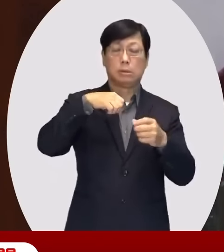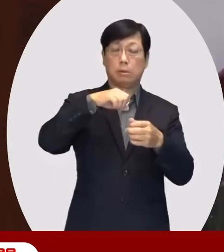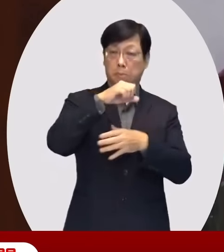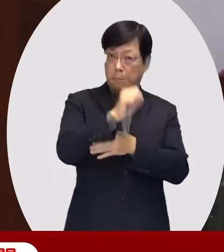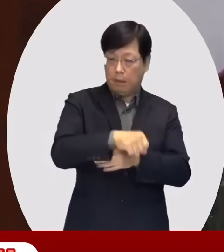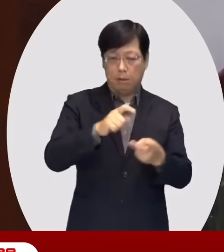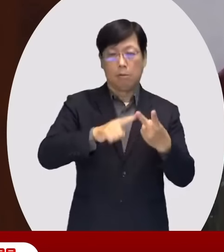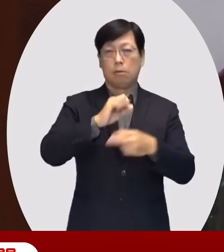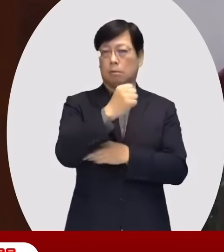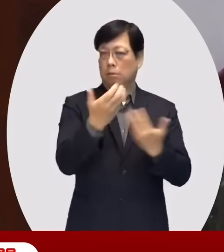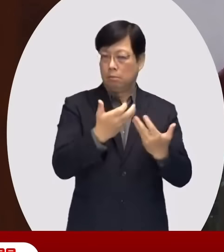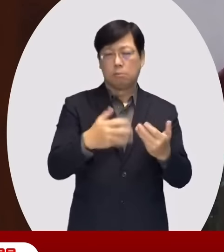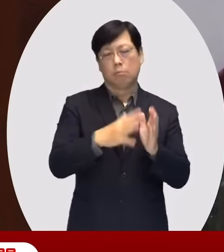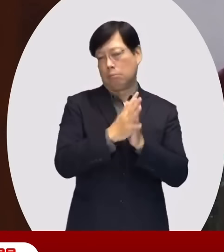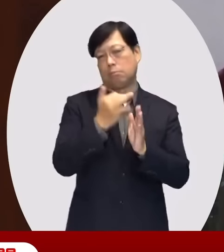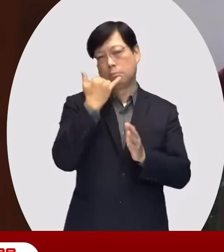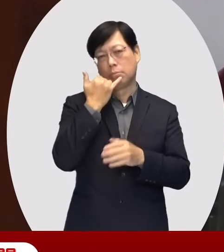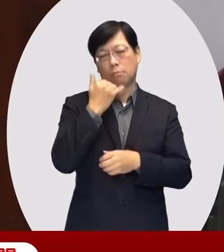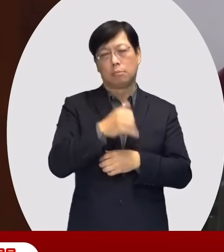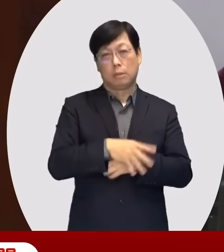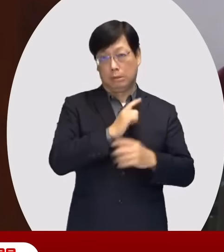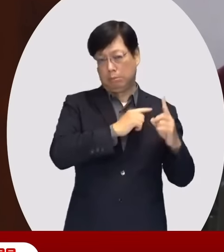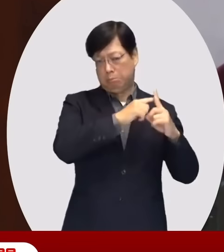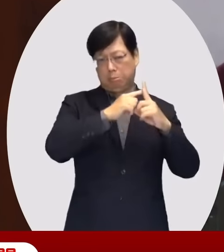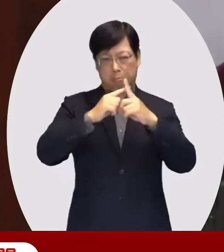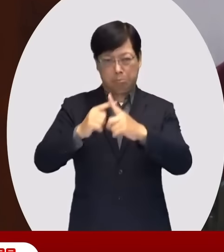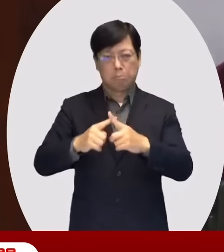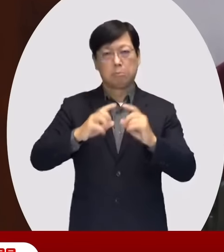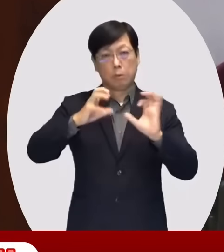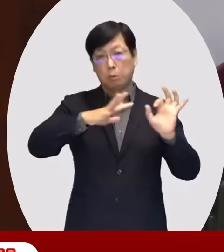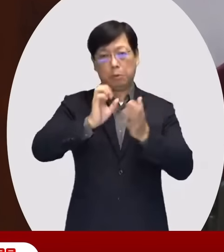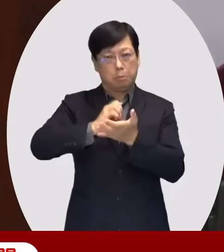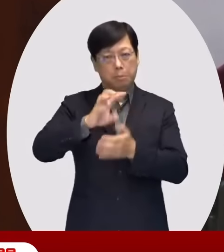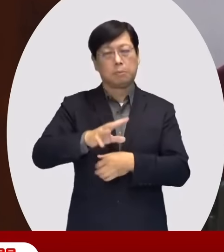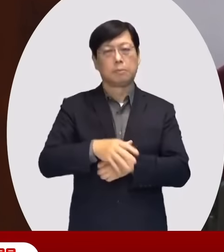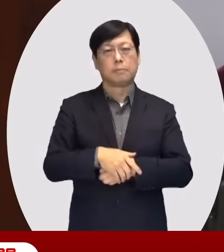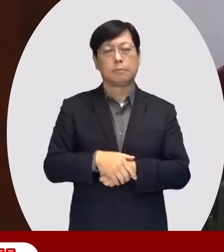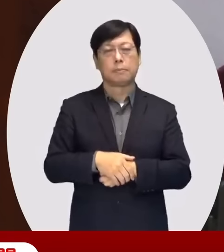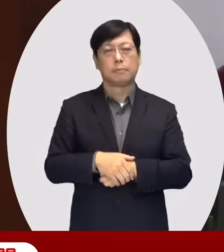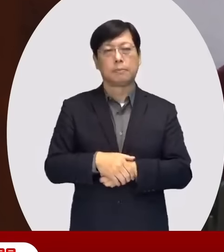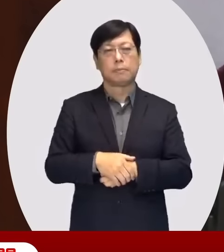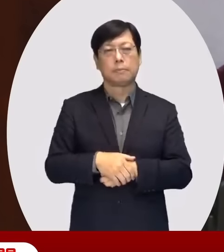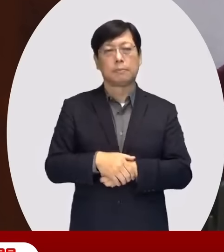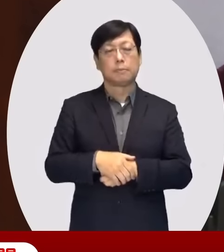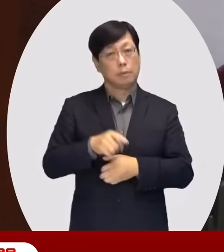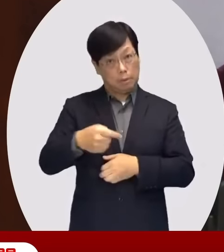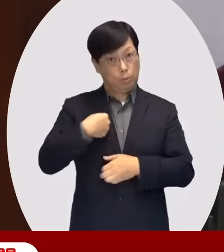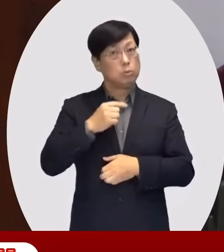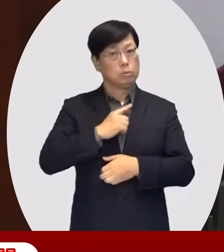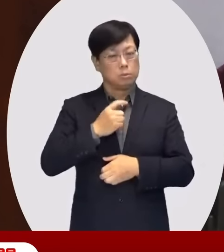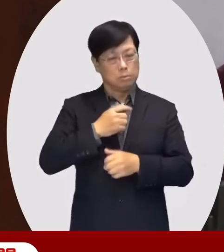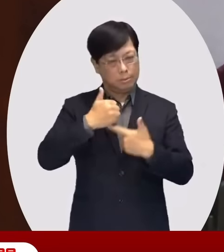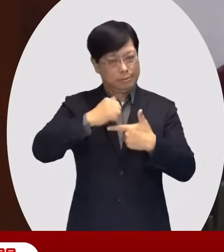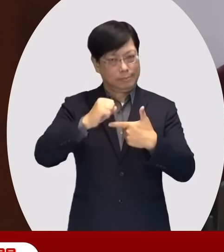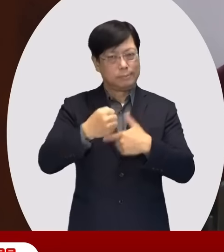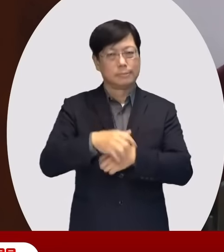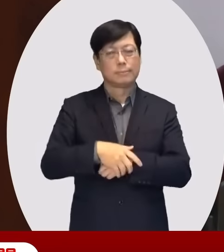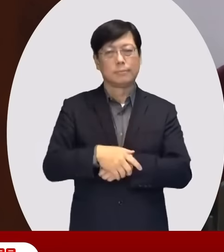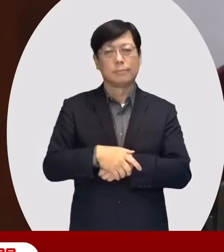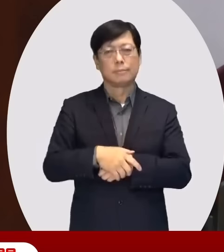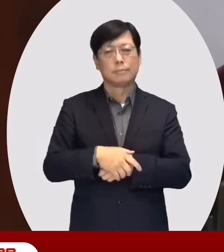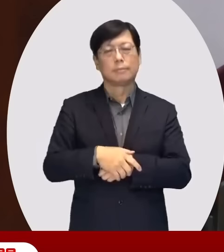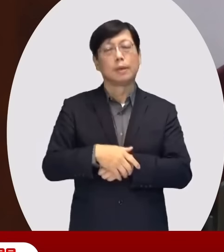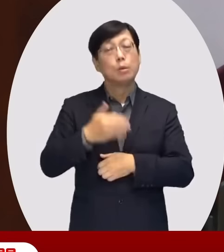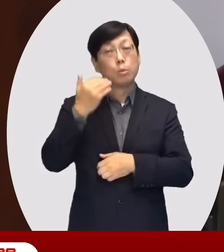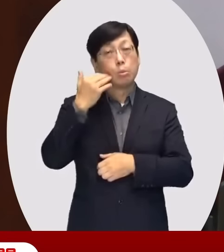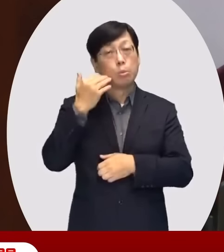也好，义务也好，到立法院去做他该做的报告，这是我的建议啦。